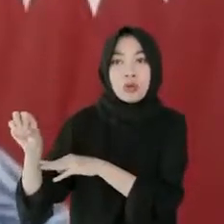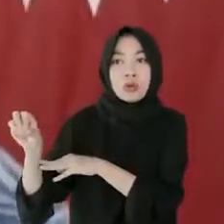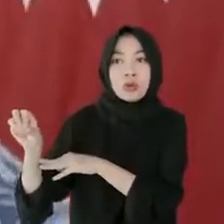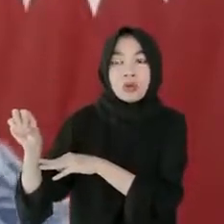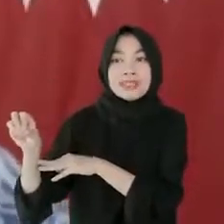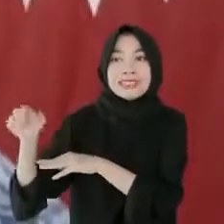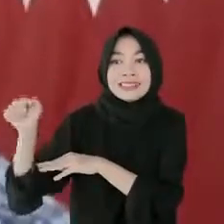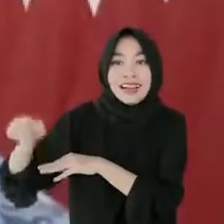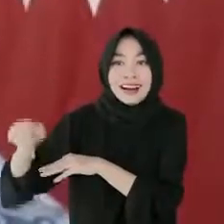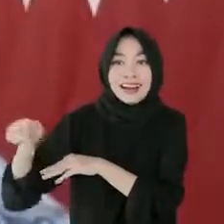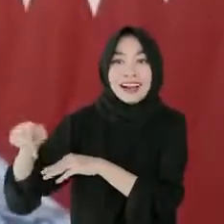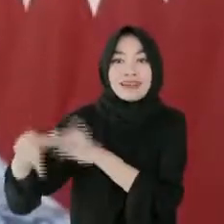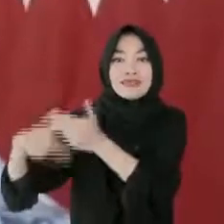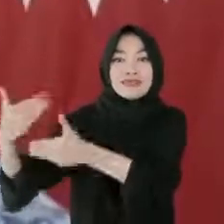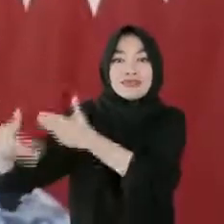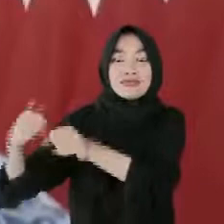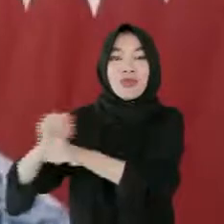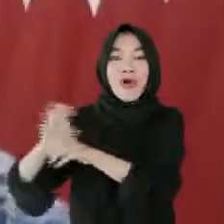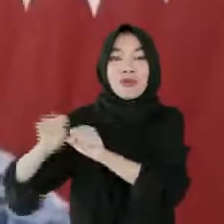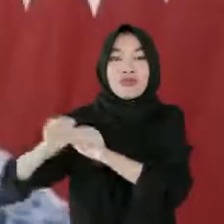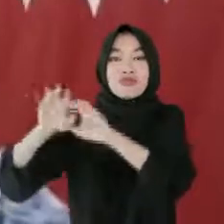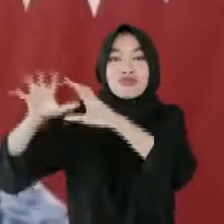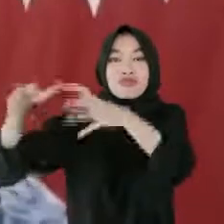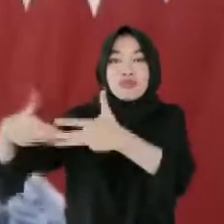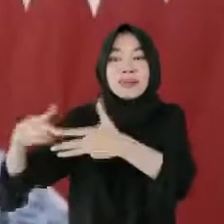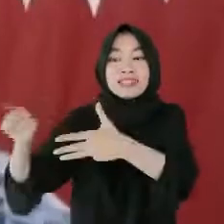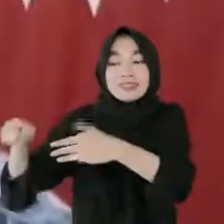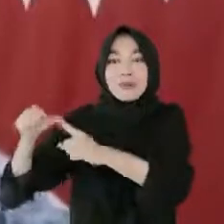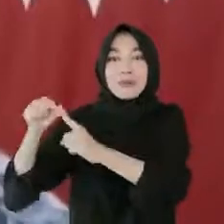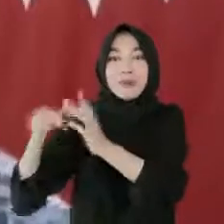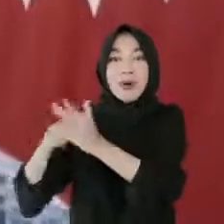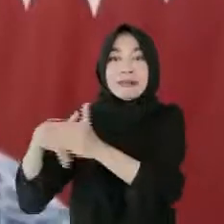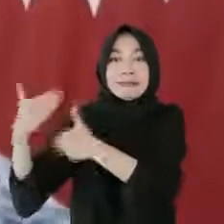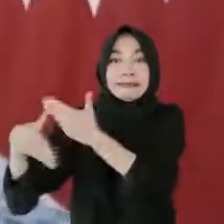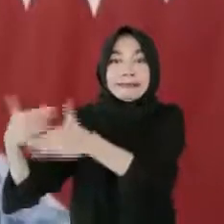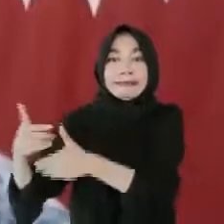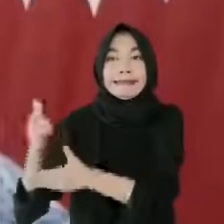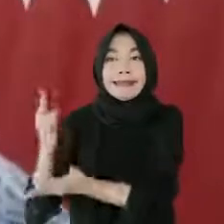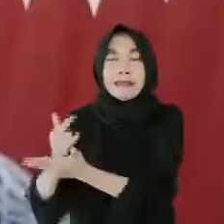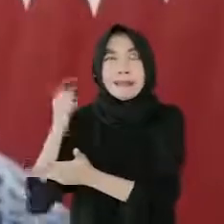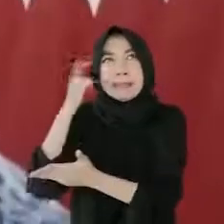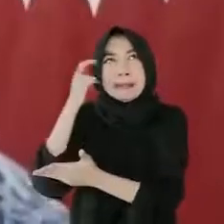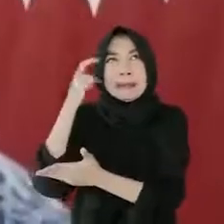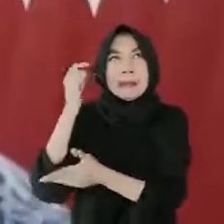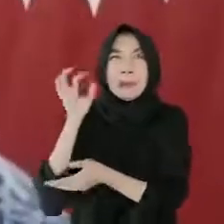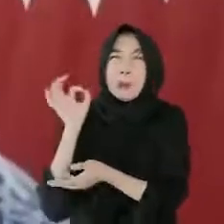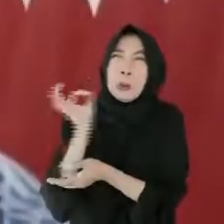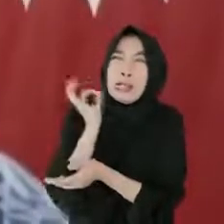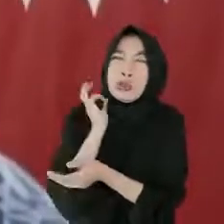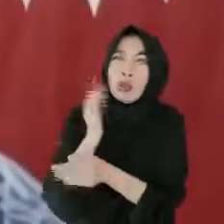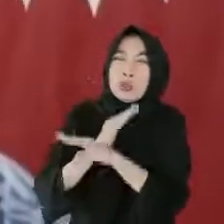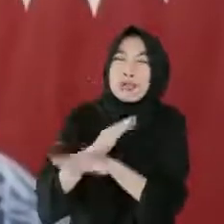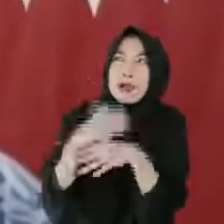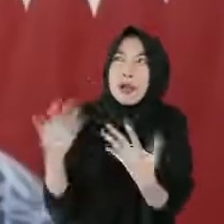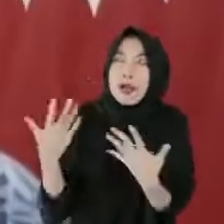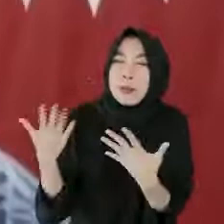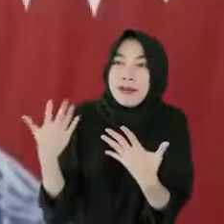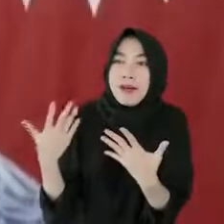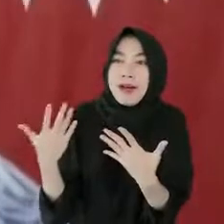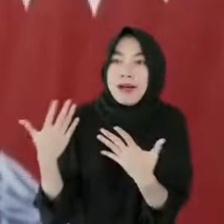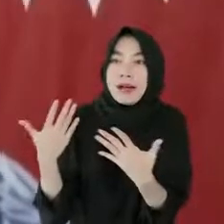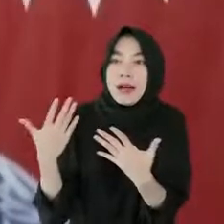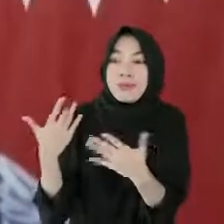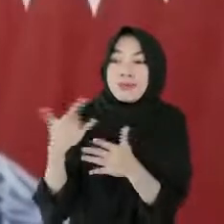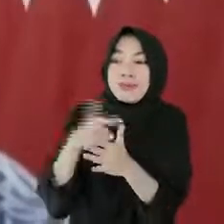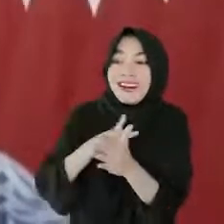masa pandemic sehingga Upaya mitigasi risiko penularan itu dilakukan bahkan sejak sebelum